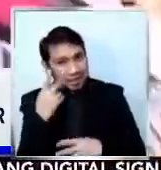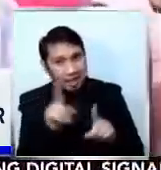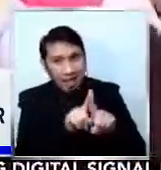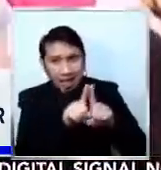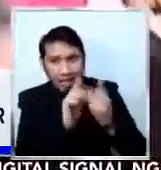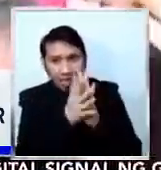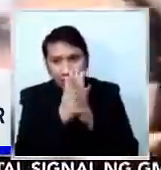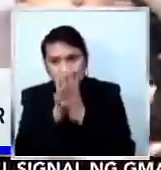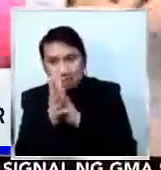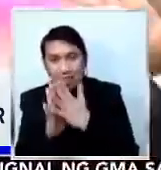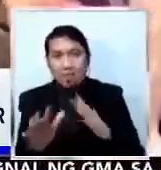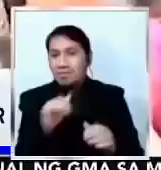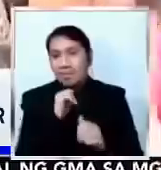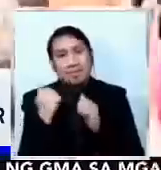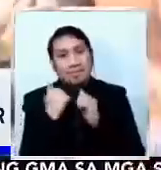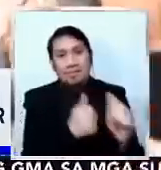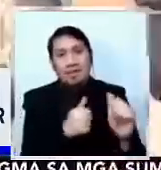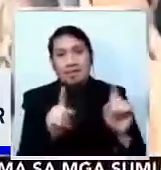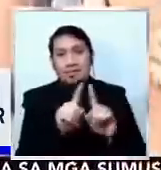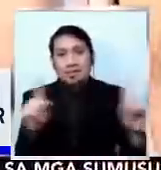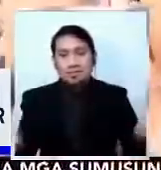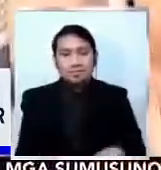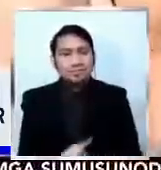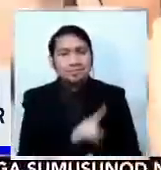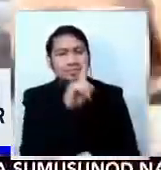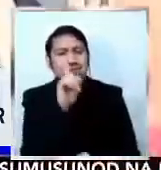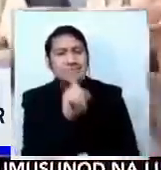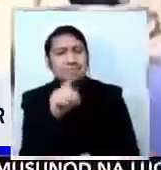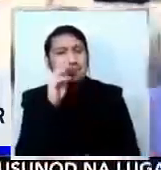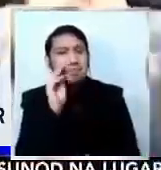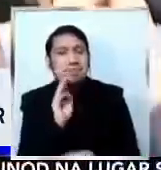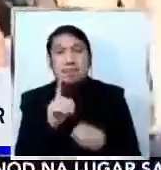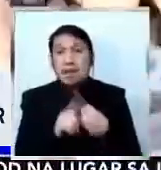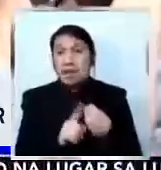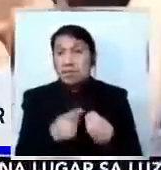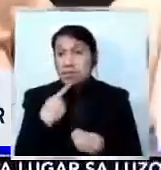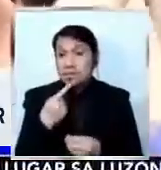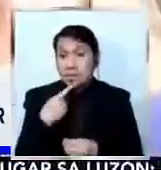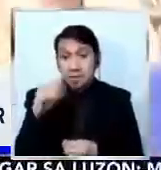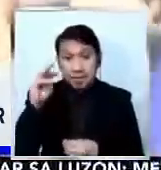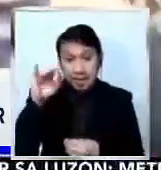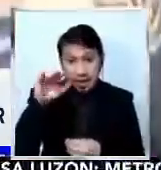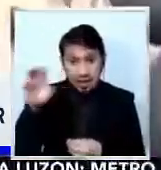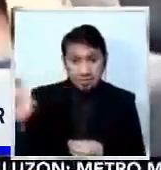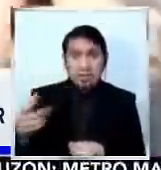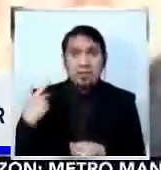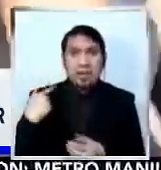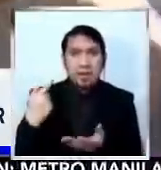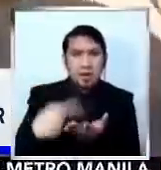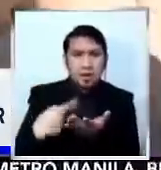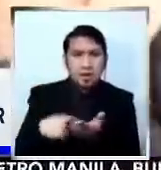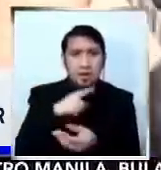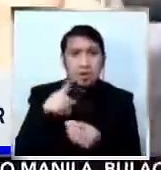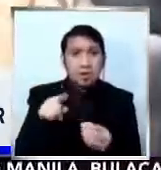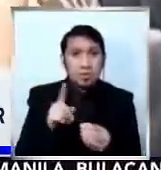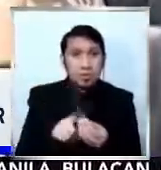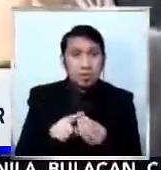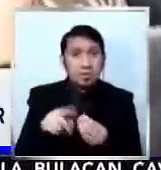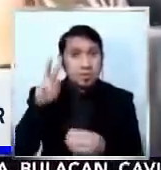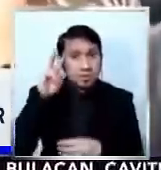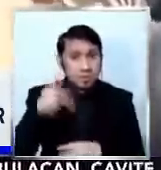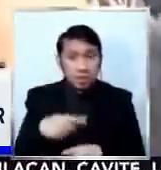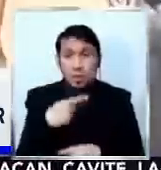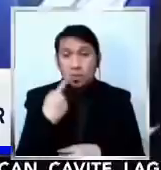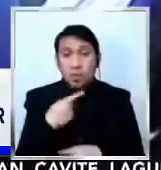nasunod. Tinanong si Pacquiao ng reaksyon niya sa sinabi ni Senador Amy Marcos na nag-uusap sila para maging busy si Pacquiao ni dating Senador